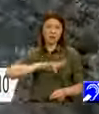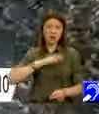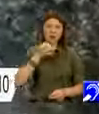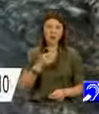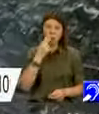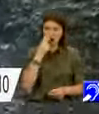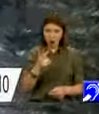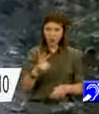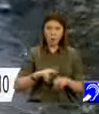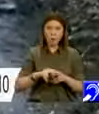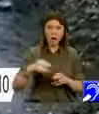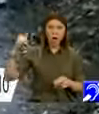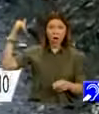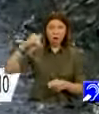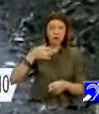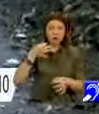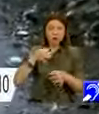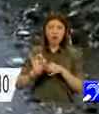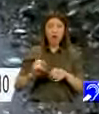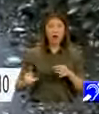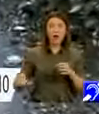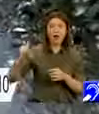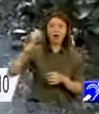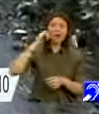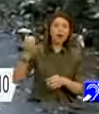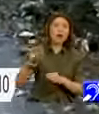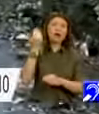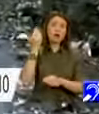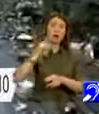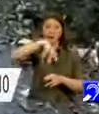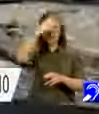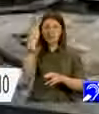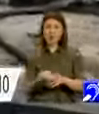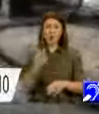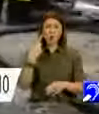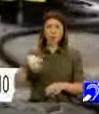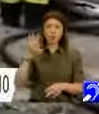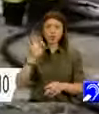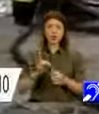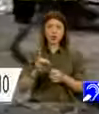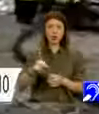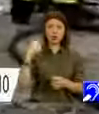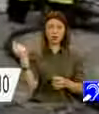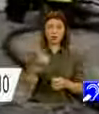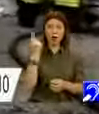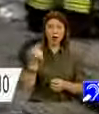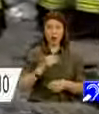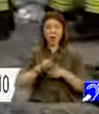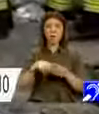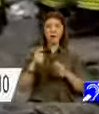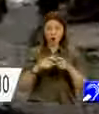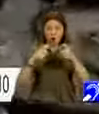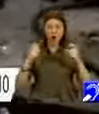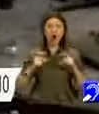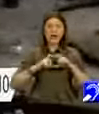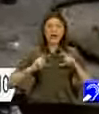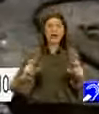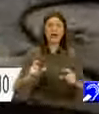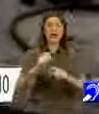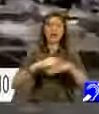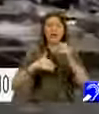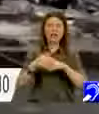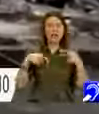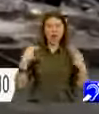au văzut cum aparatul a luat foc în aer înainte de a se prăbuși cu 150 de km pe oră peste o clădire goală aflată în